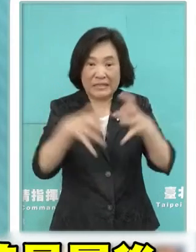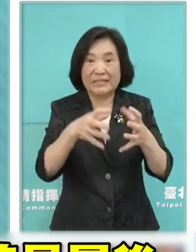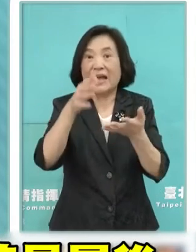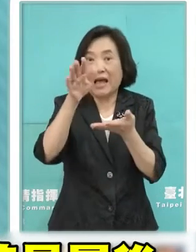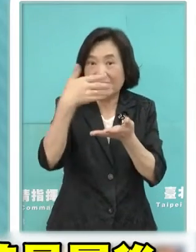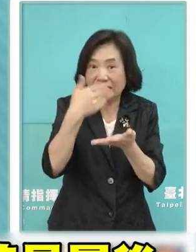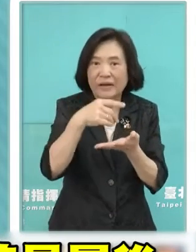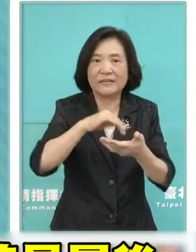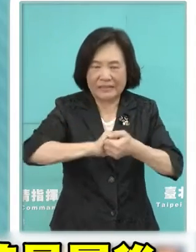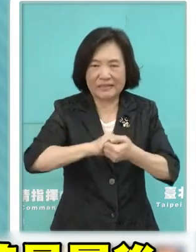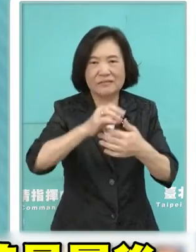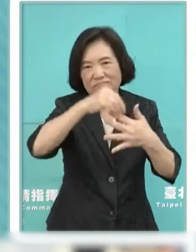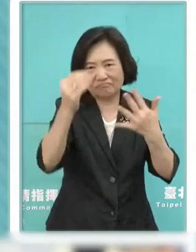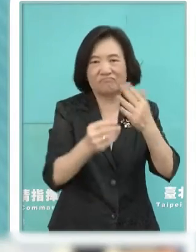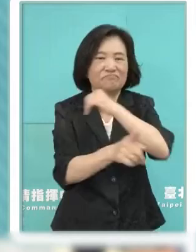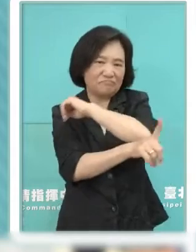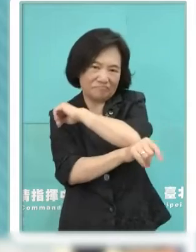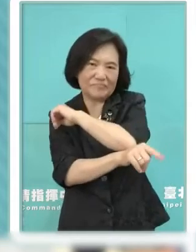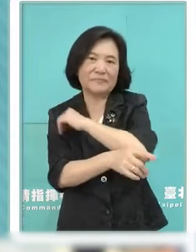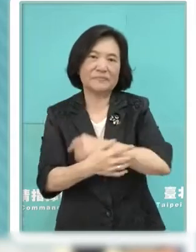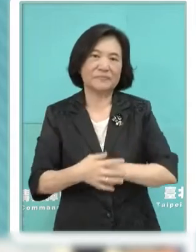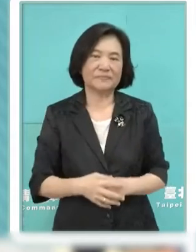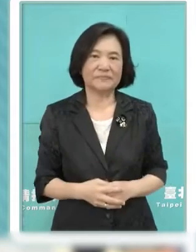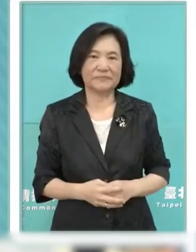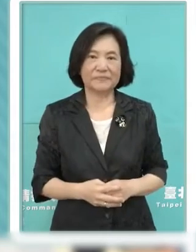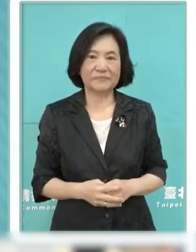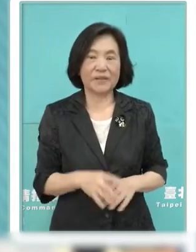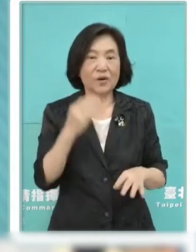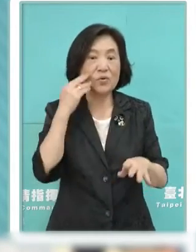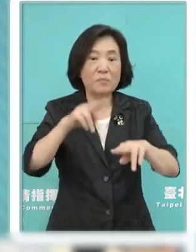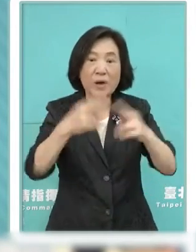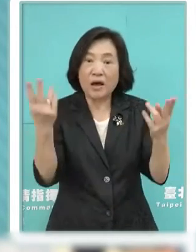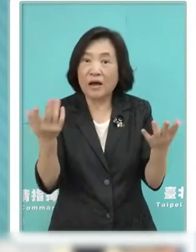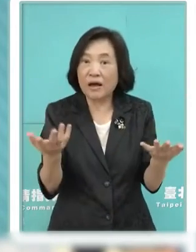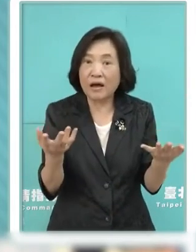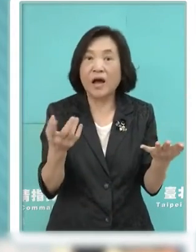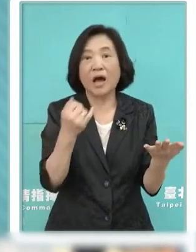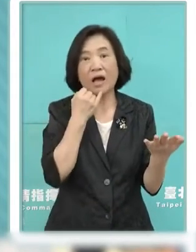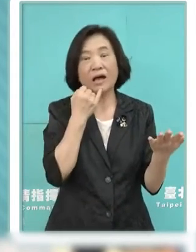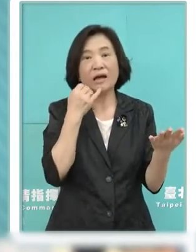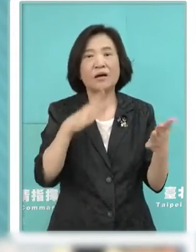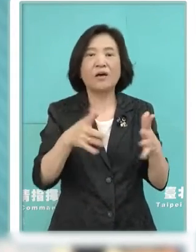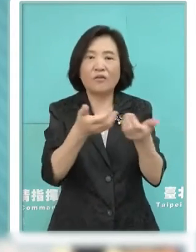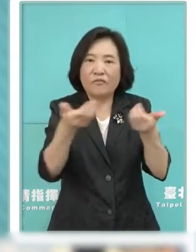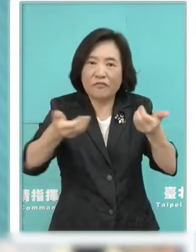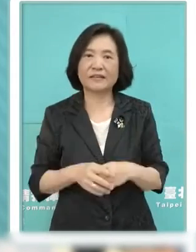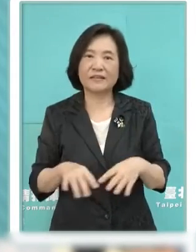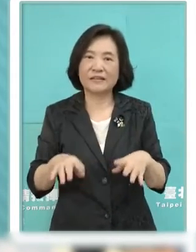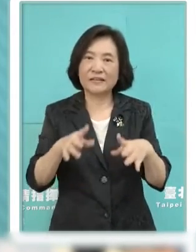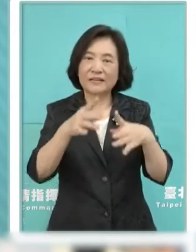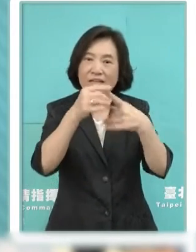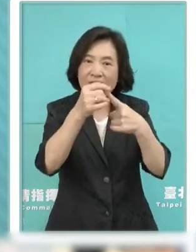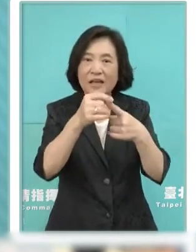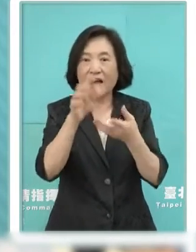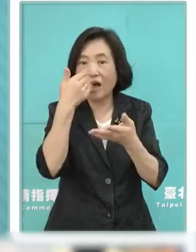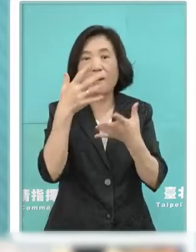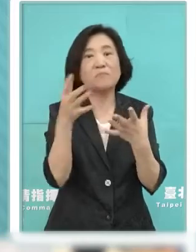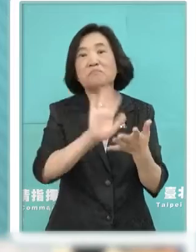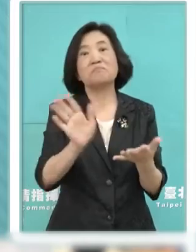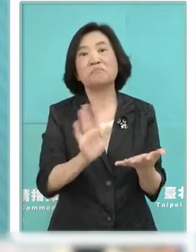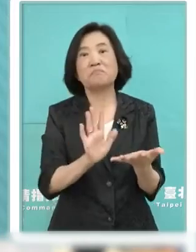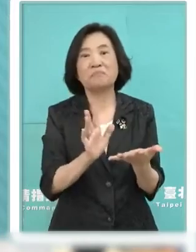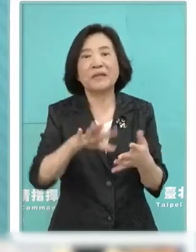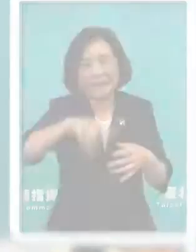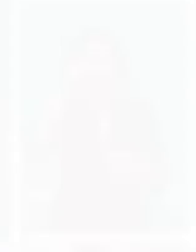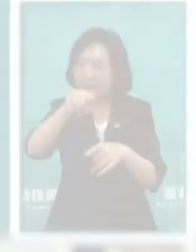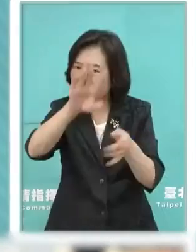吃饭的，应该是最后啊。那如果要需要解封，就还是一样嘛，分阶段，不吃饭的先优先